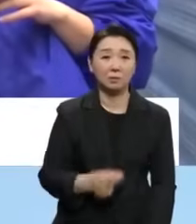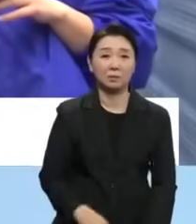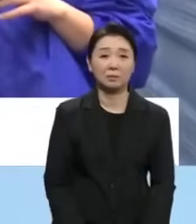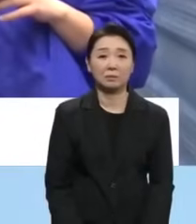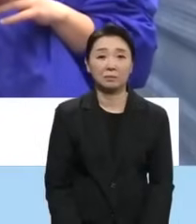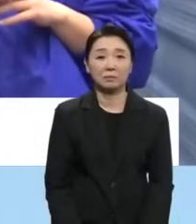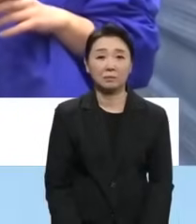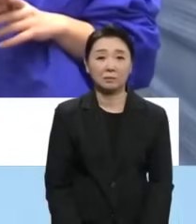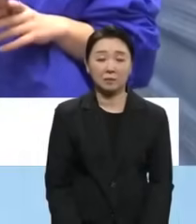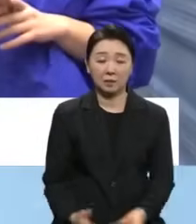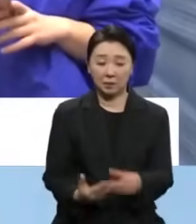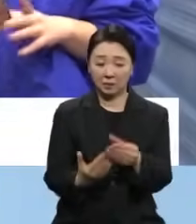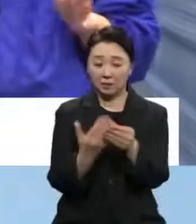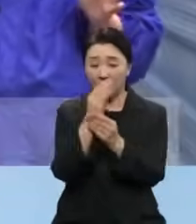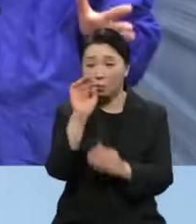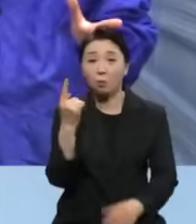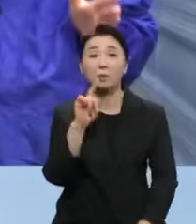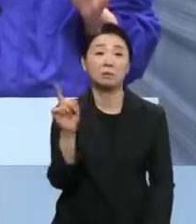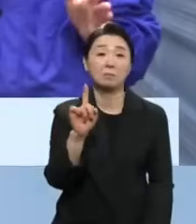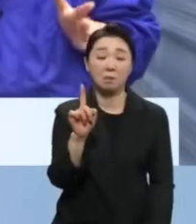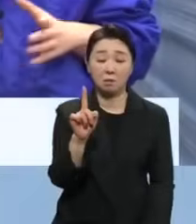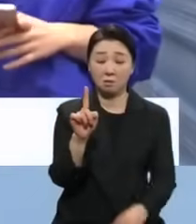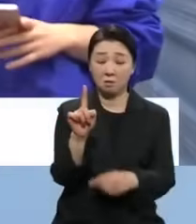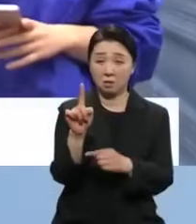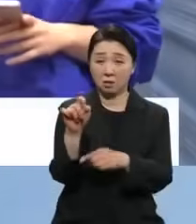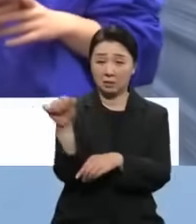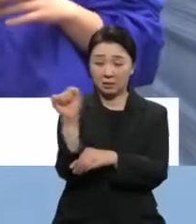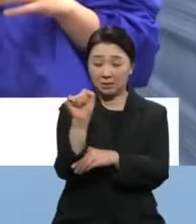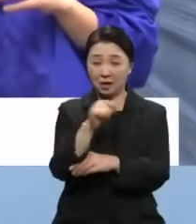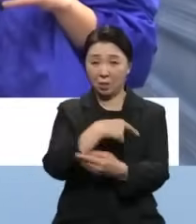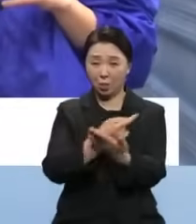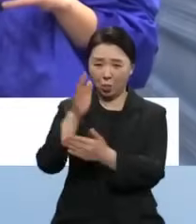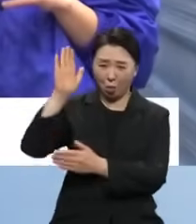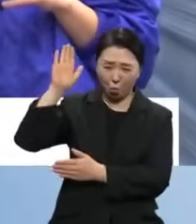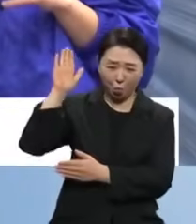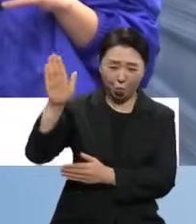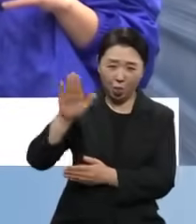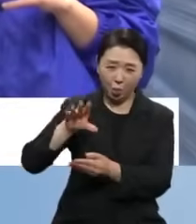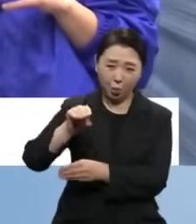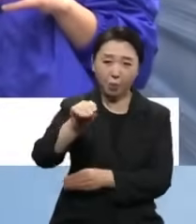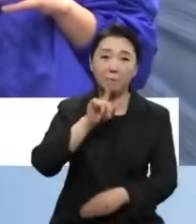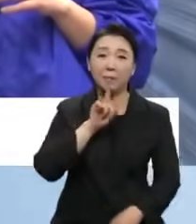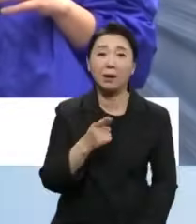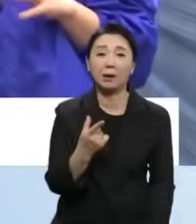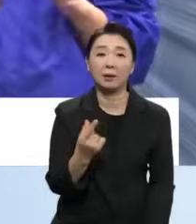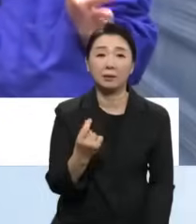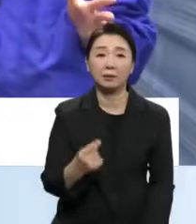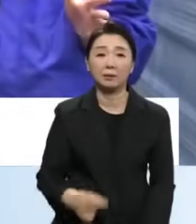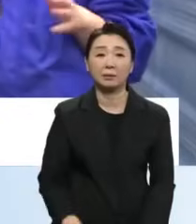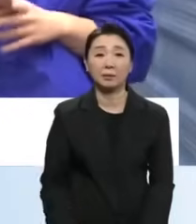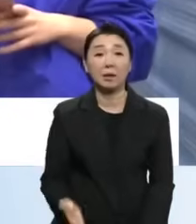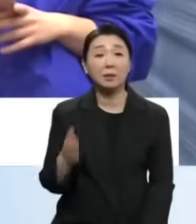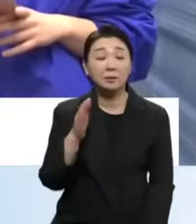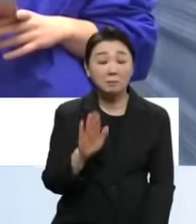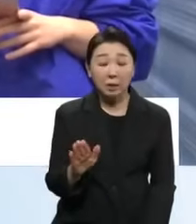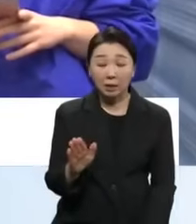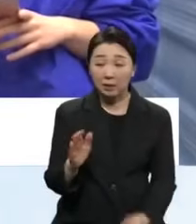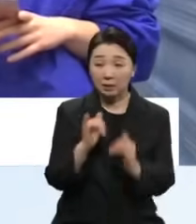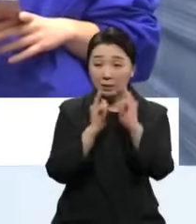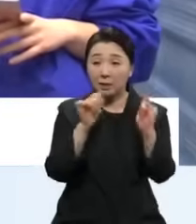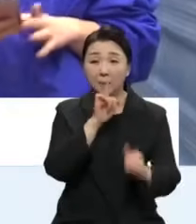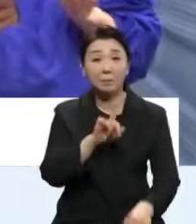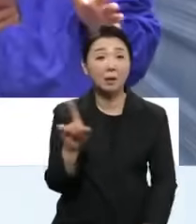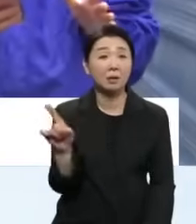전해졌는데요. 사고의 원인으로는 차량이 급발진을 했다 이렇게 주장하고 있는 것으로 전해졌습니다. 다만 주변